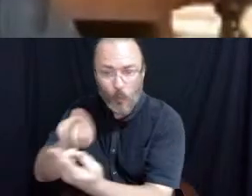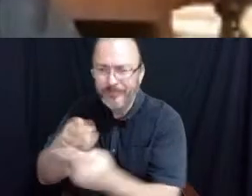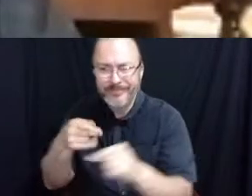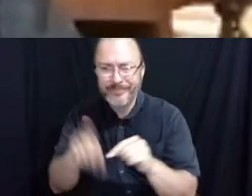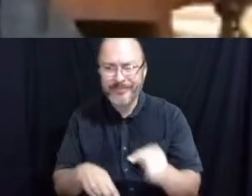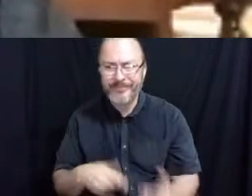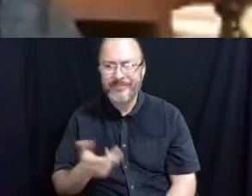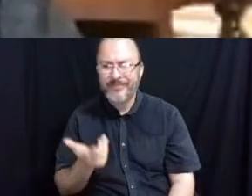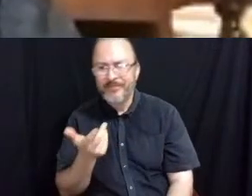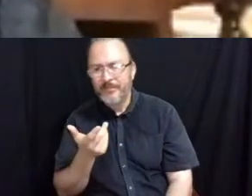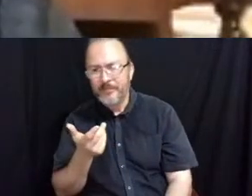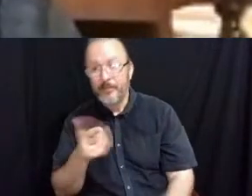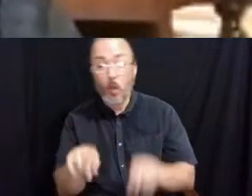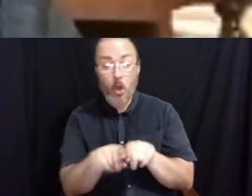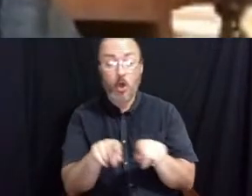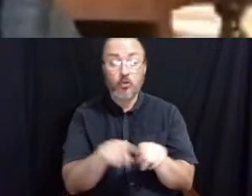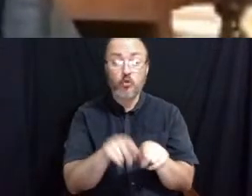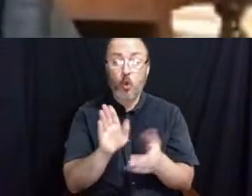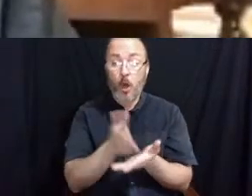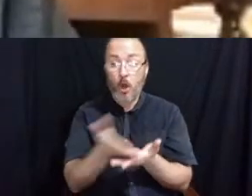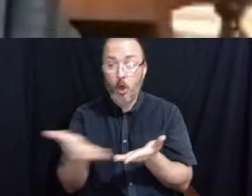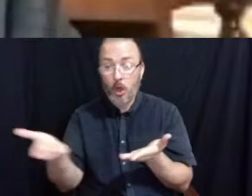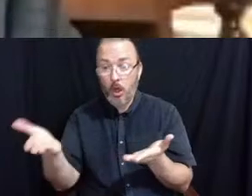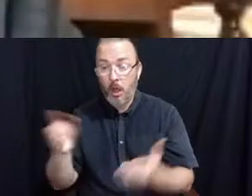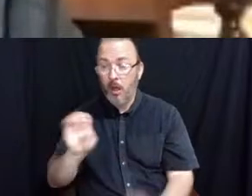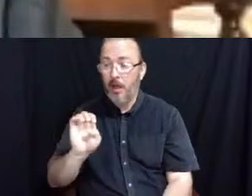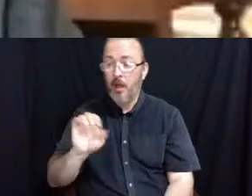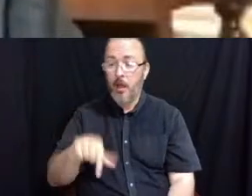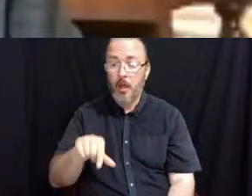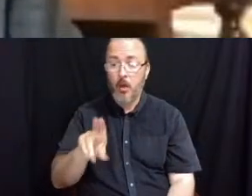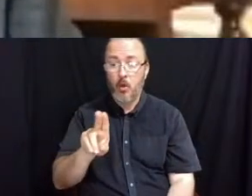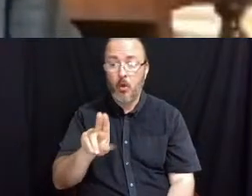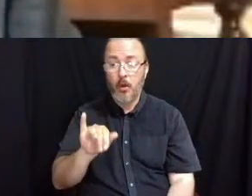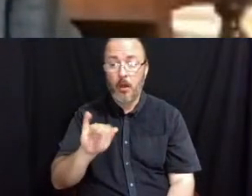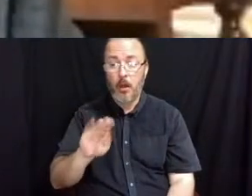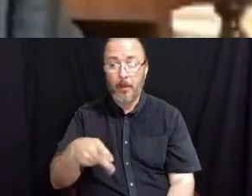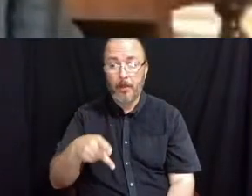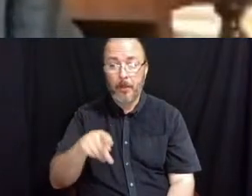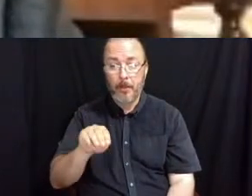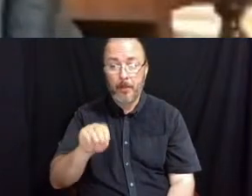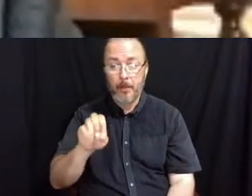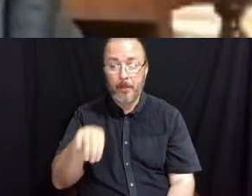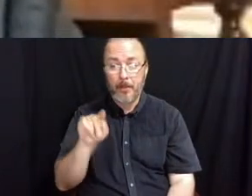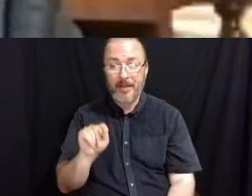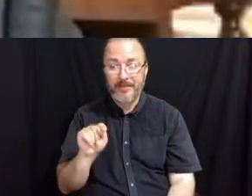sensibiliser chaque enfant. Ensuite, il y a le matériel, le problème de matériel.